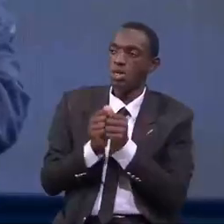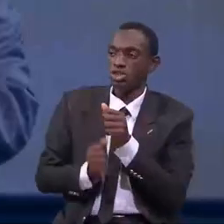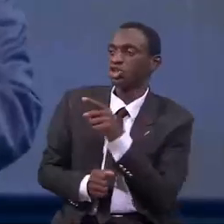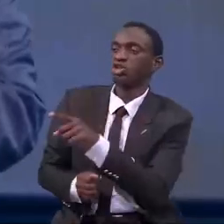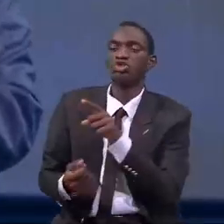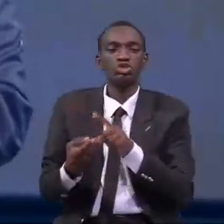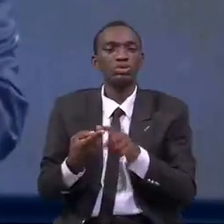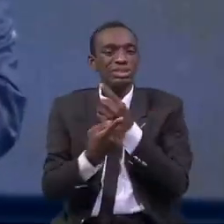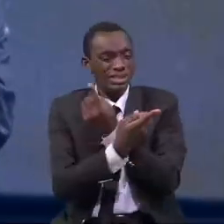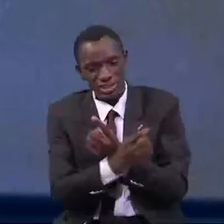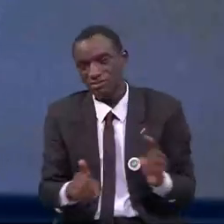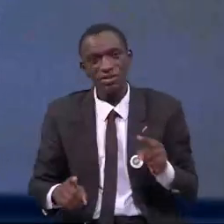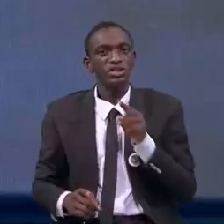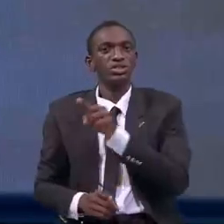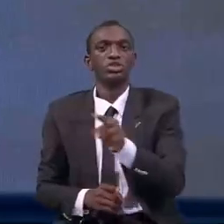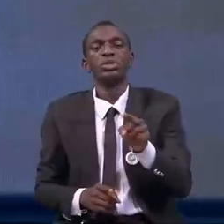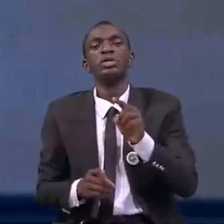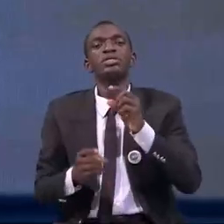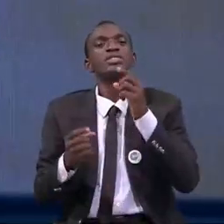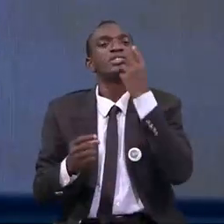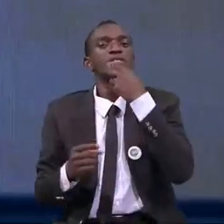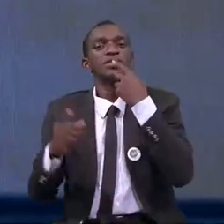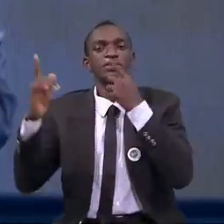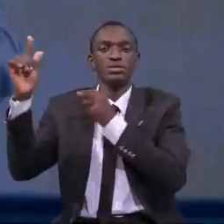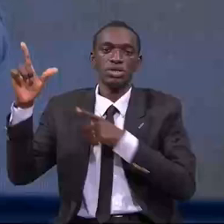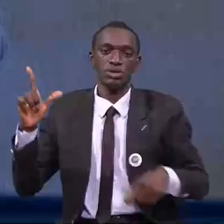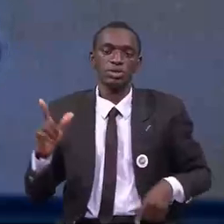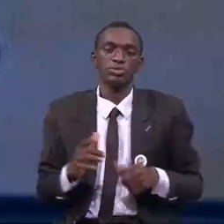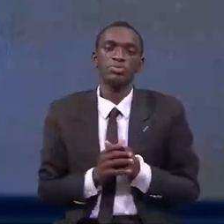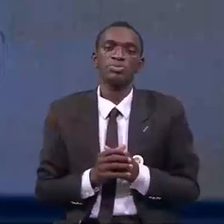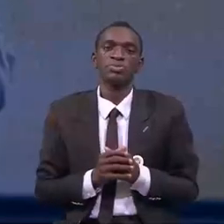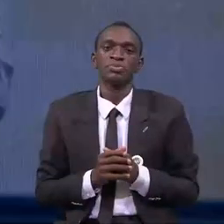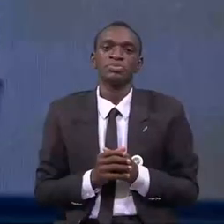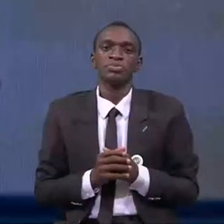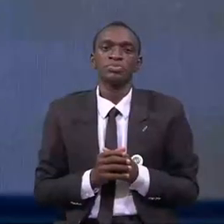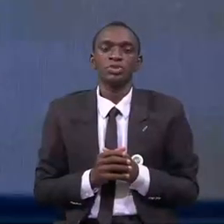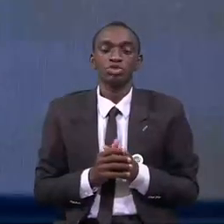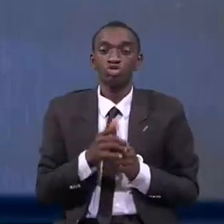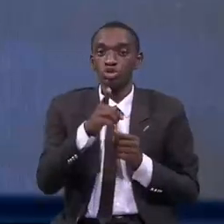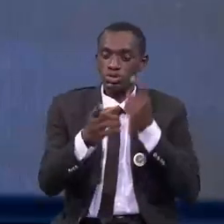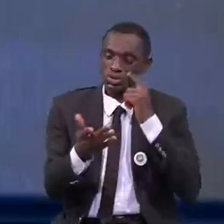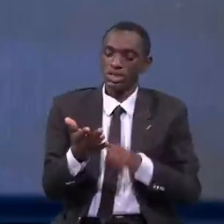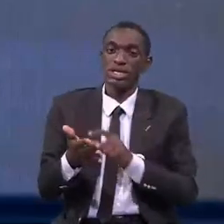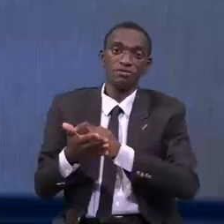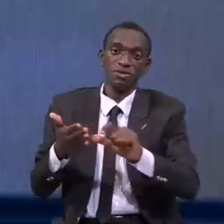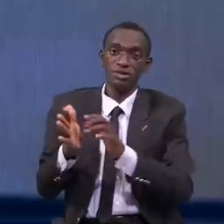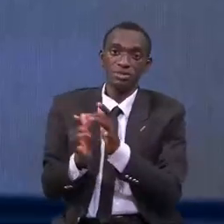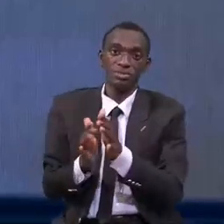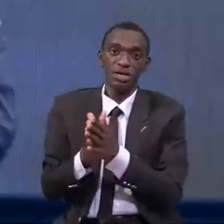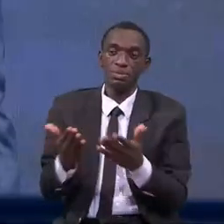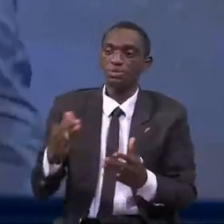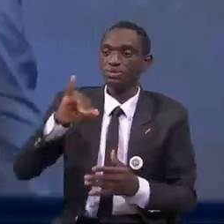point car je suis avec toi pour te délivrer dit l'Éternel VO le verset